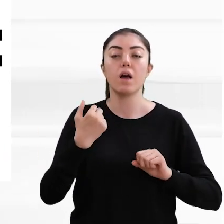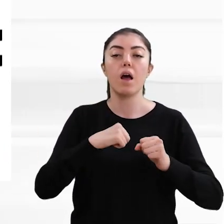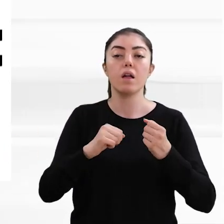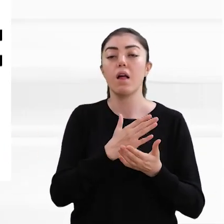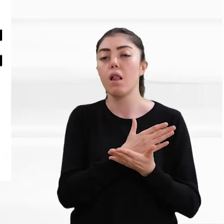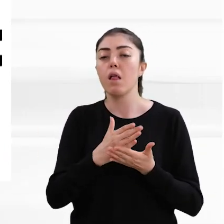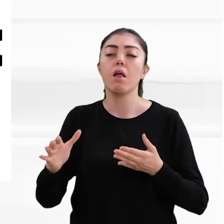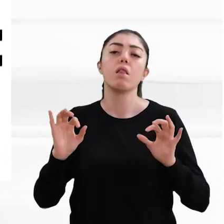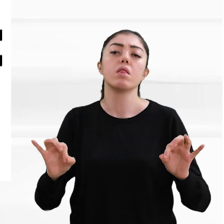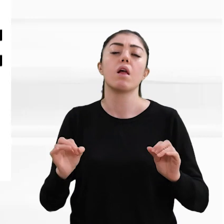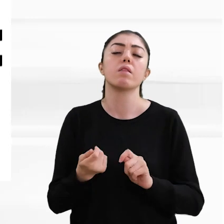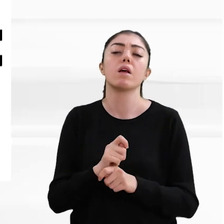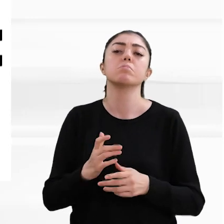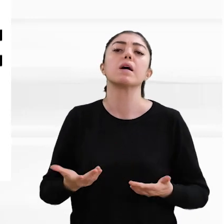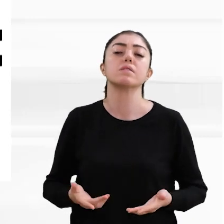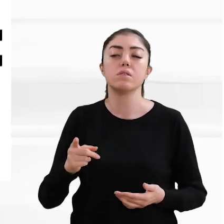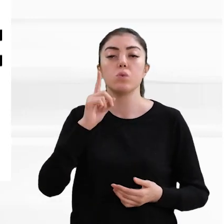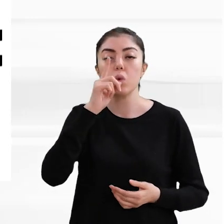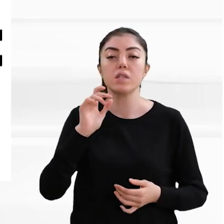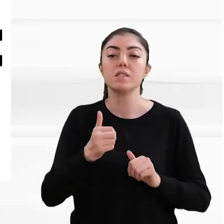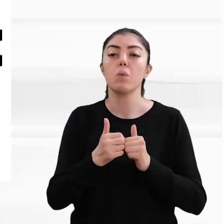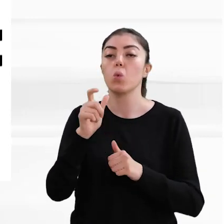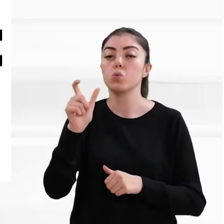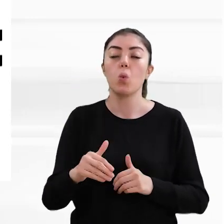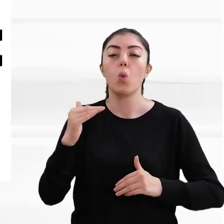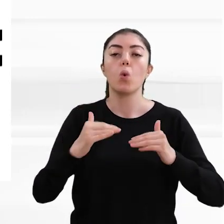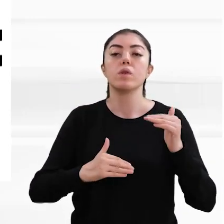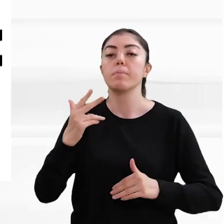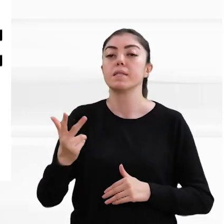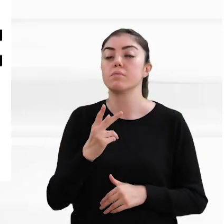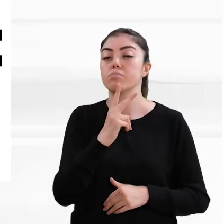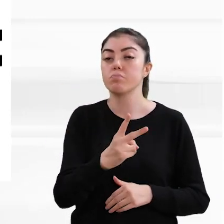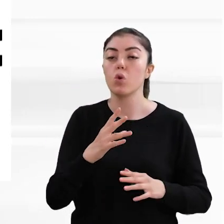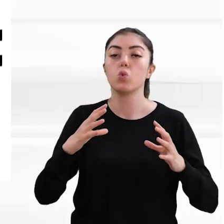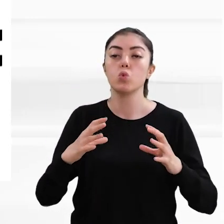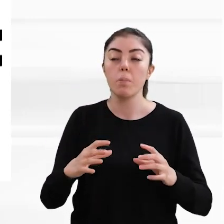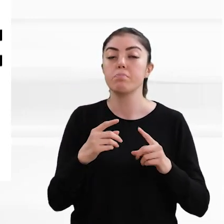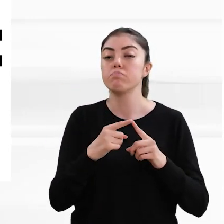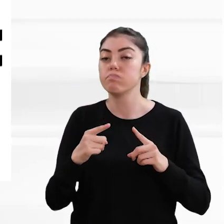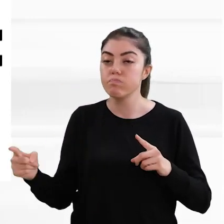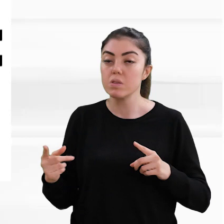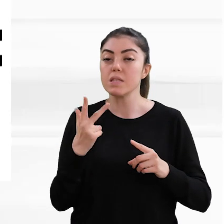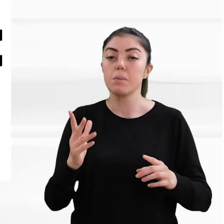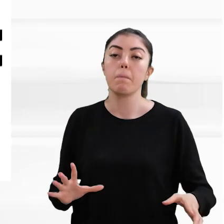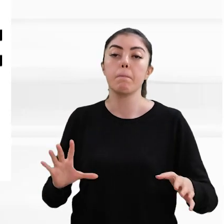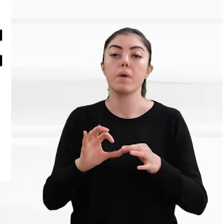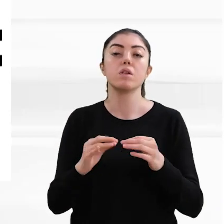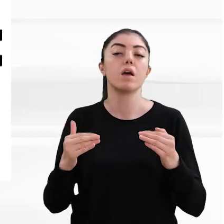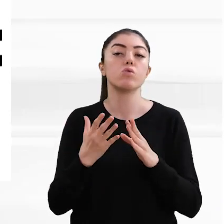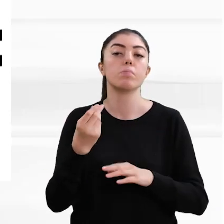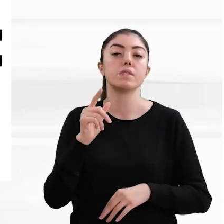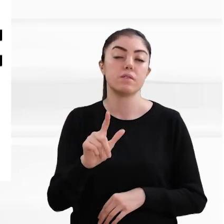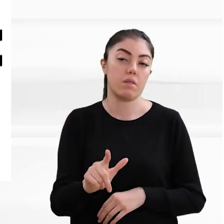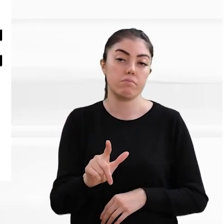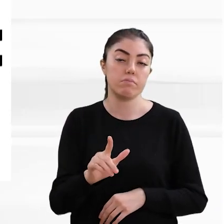boyunca değişmez. Dolayısıyla sporcunun ortalama hızının topun yatay hız bileşenine eşit olması